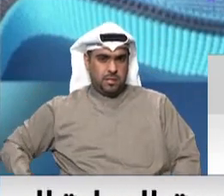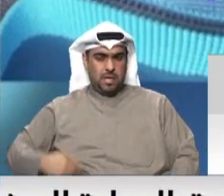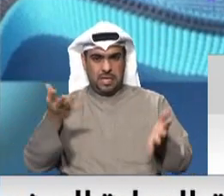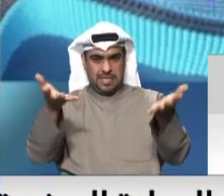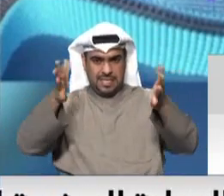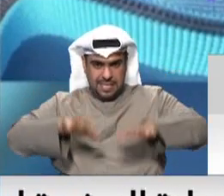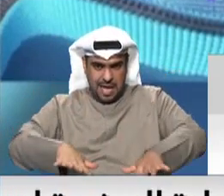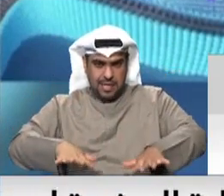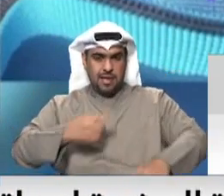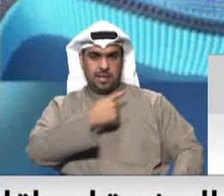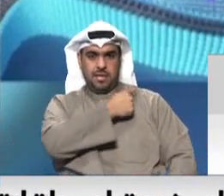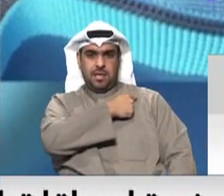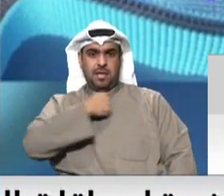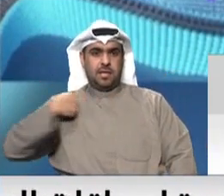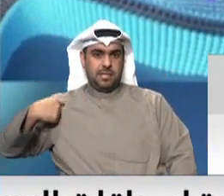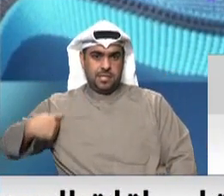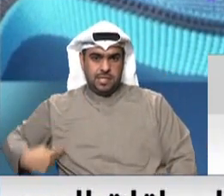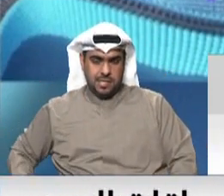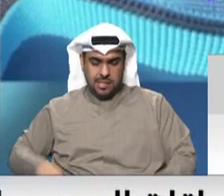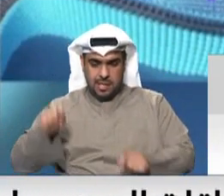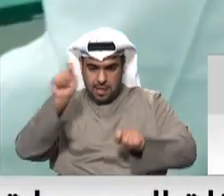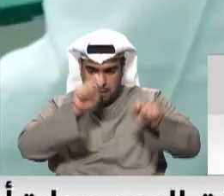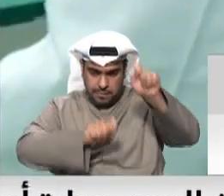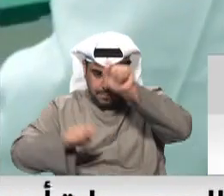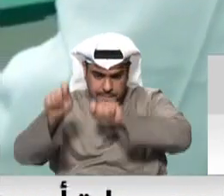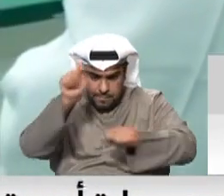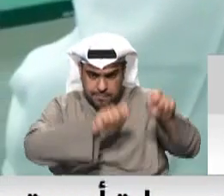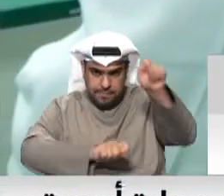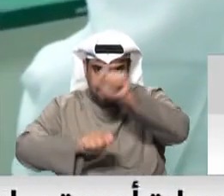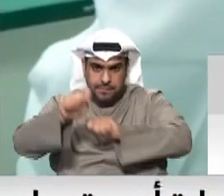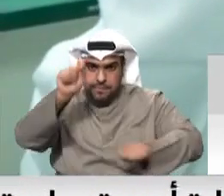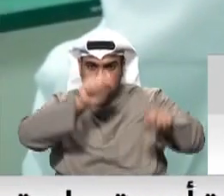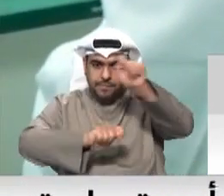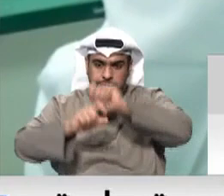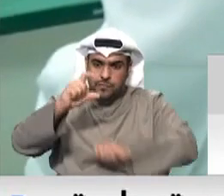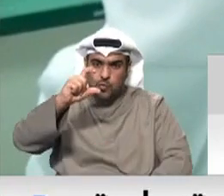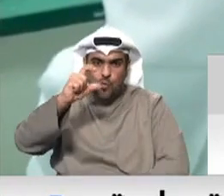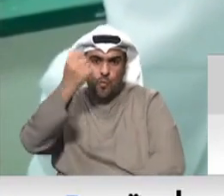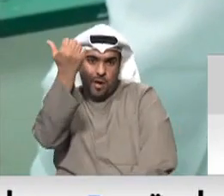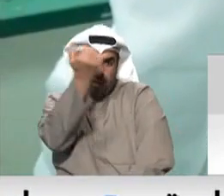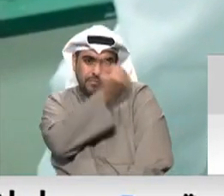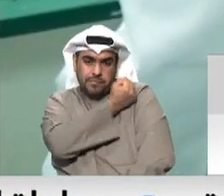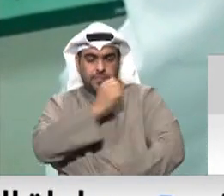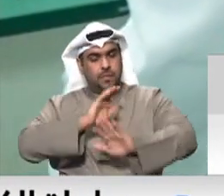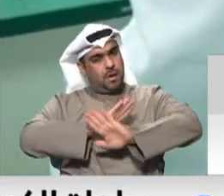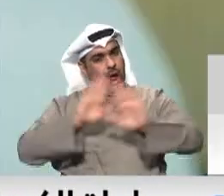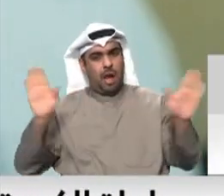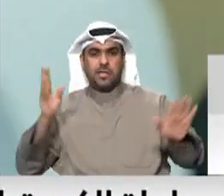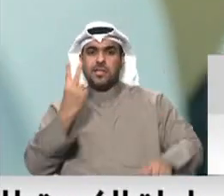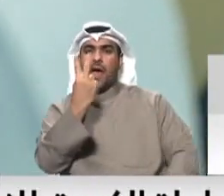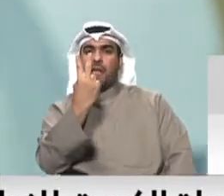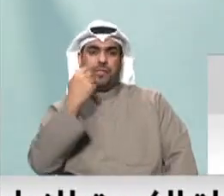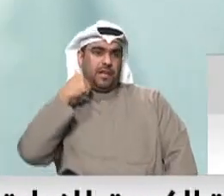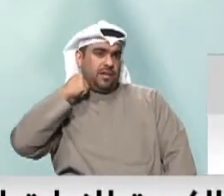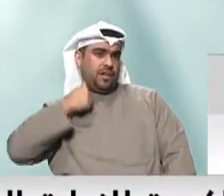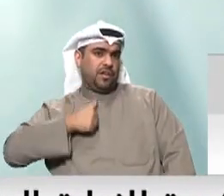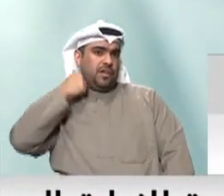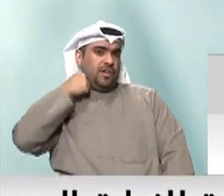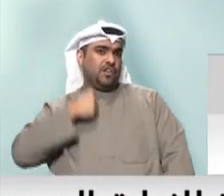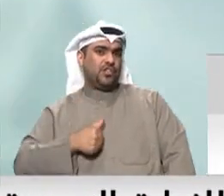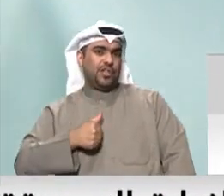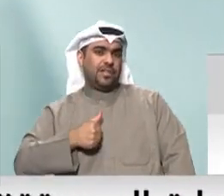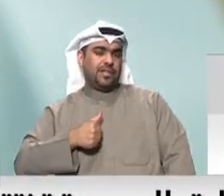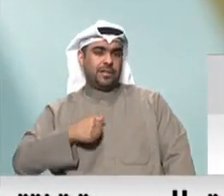والتي كشفتها فرق البحث المعنية بتطوير العقارين، حيث أعلن الفريق البحثي الذي قام بتطوير أحد الأدوية